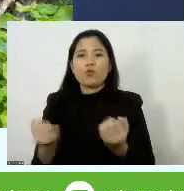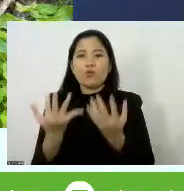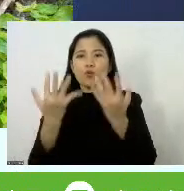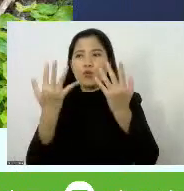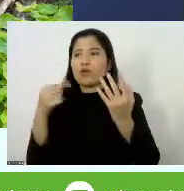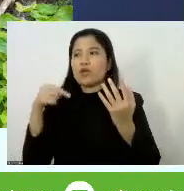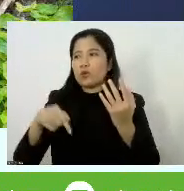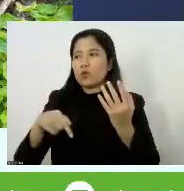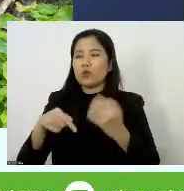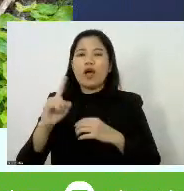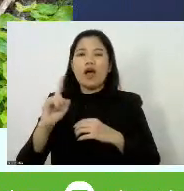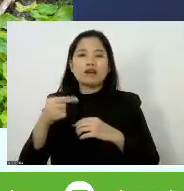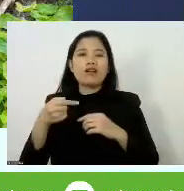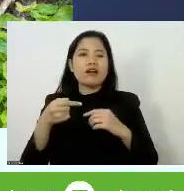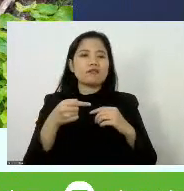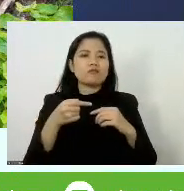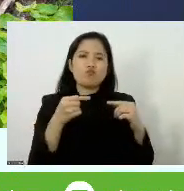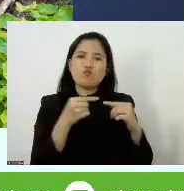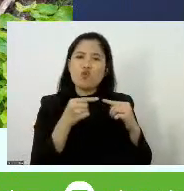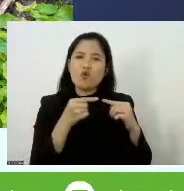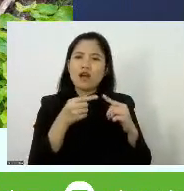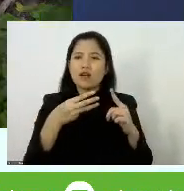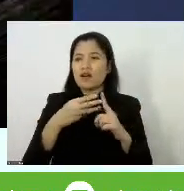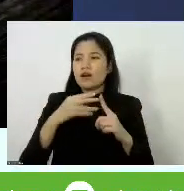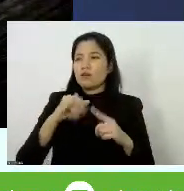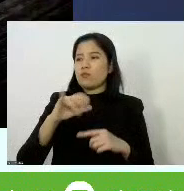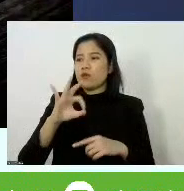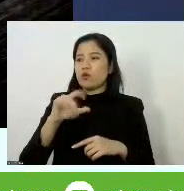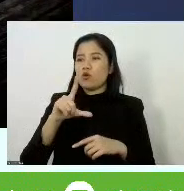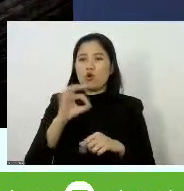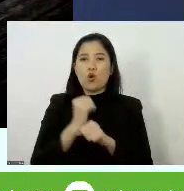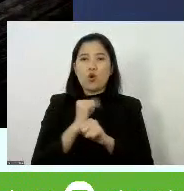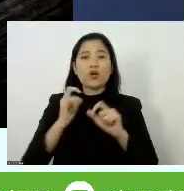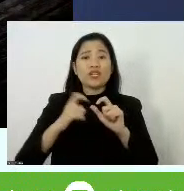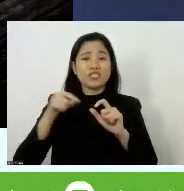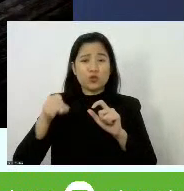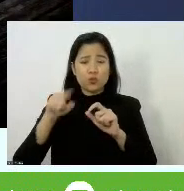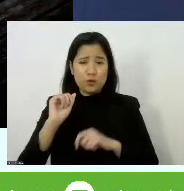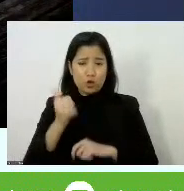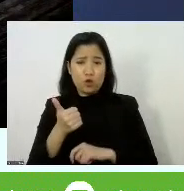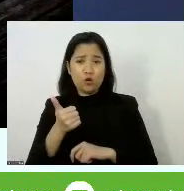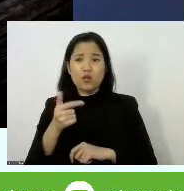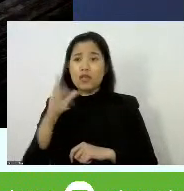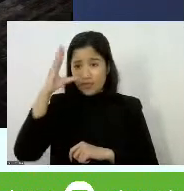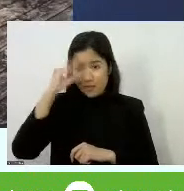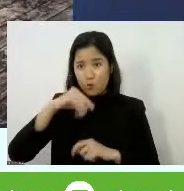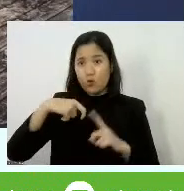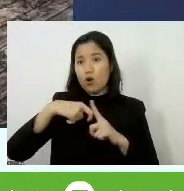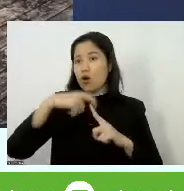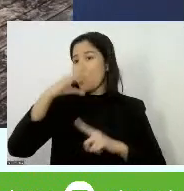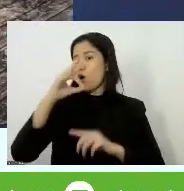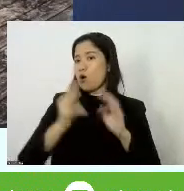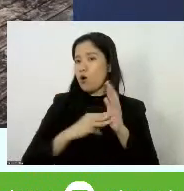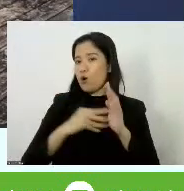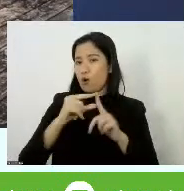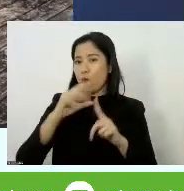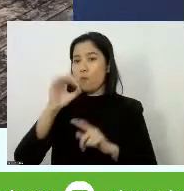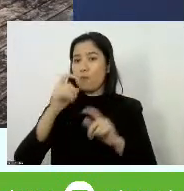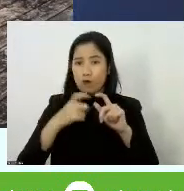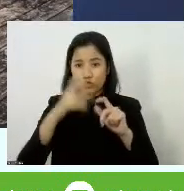Botanical atau buat biologis juga ada maksudnya kompos kan sebenernya